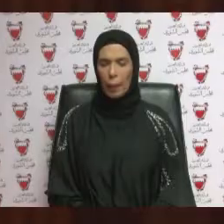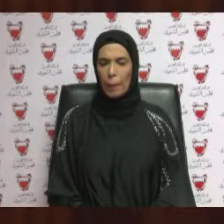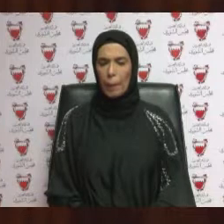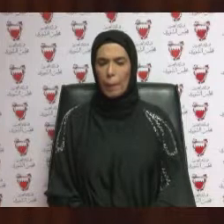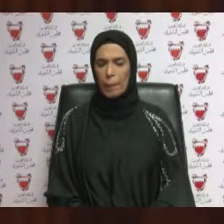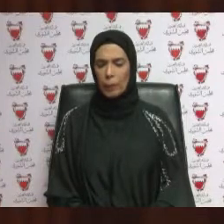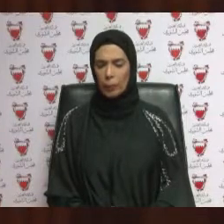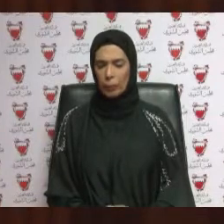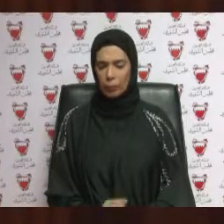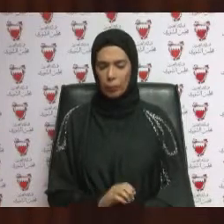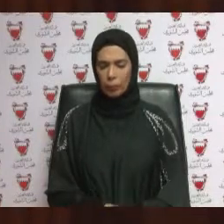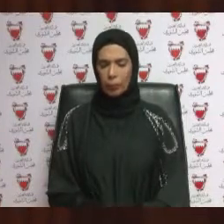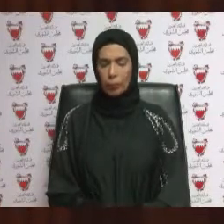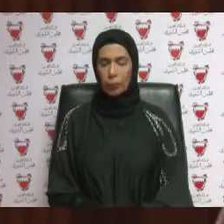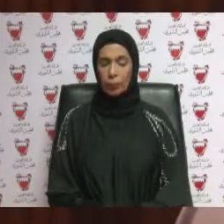وطبعا